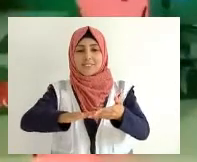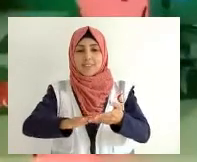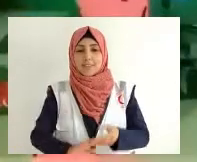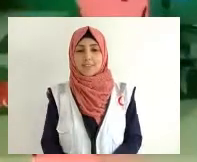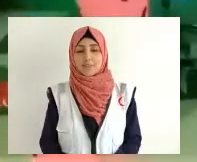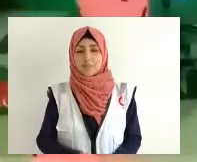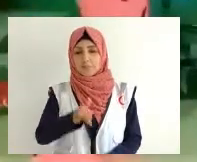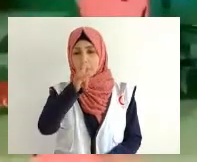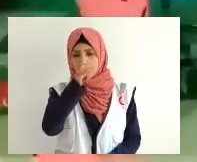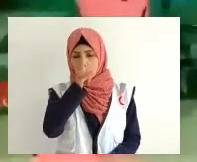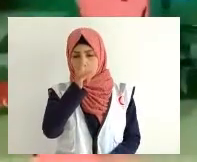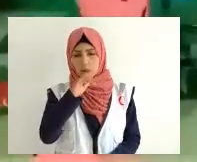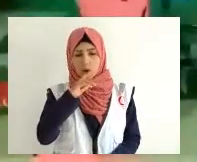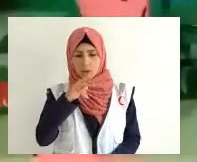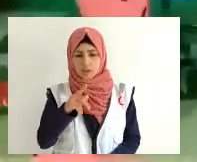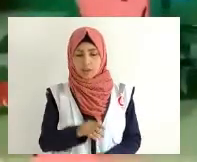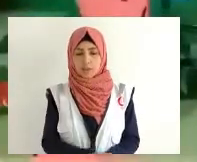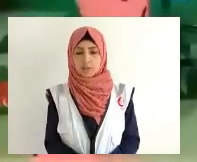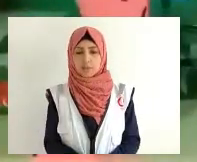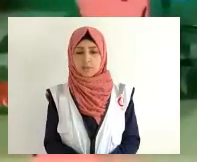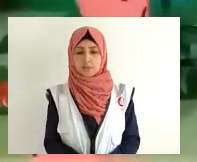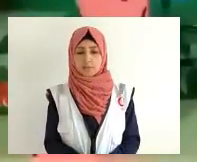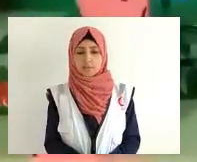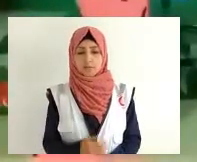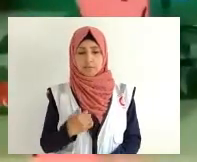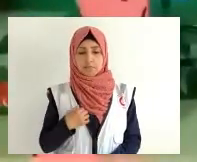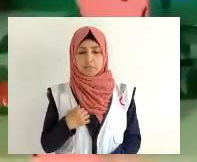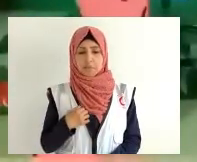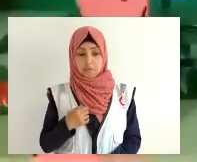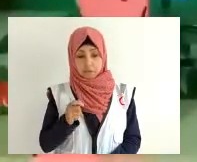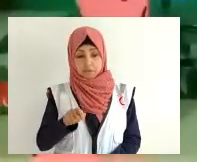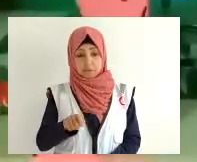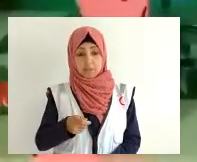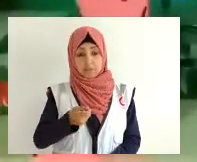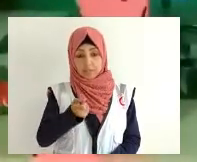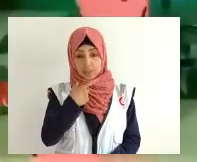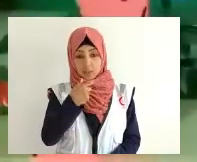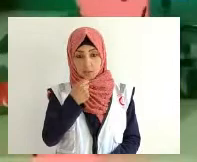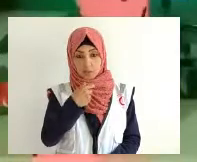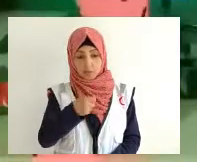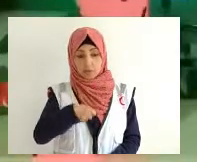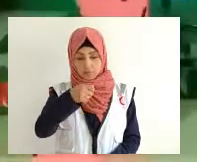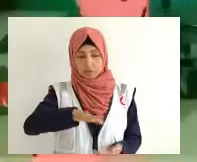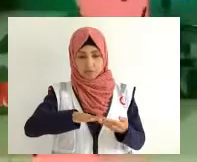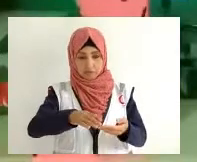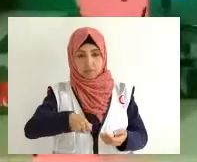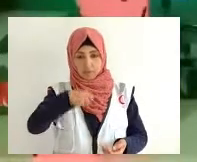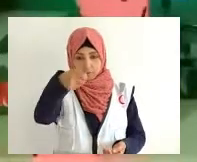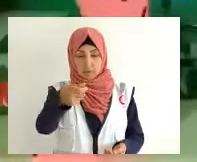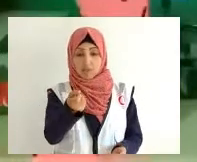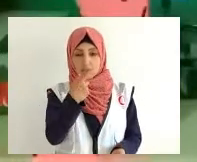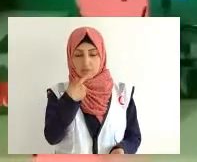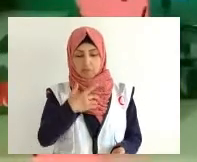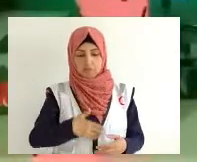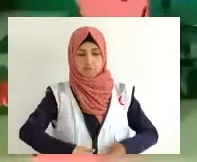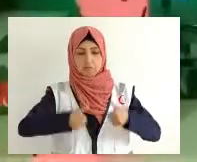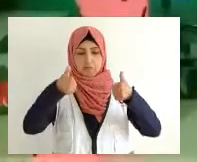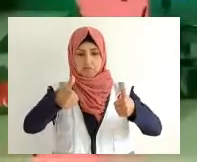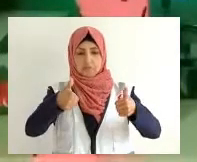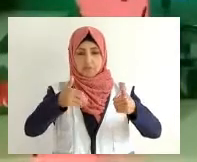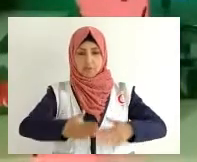حكى وحيد القرن: أنا عندي دواء يخليك تطيب وتصير منيح.